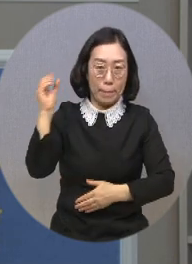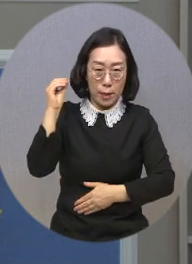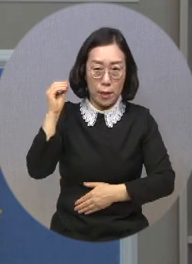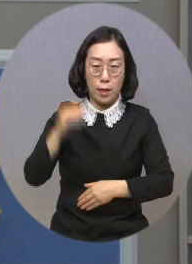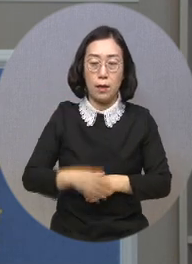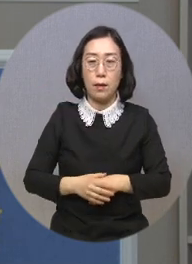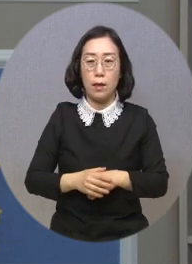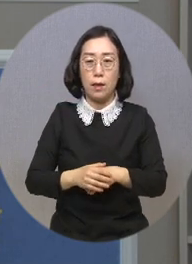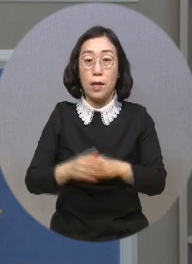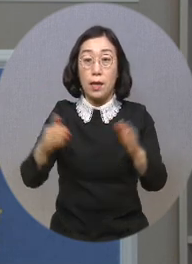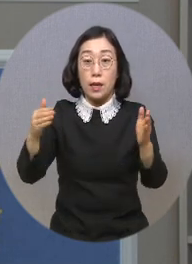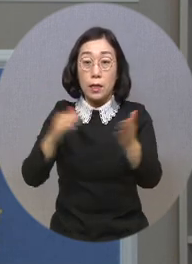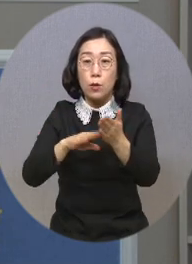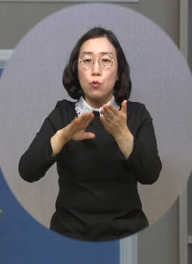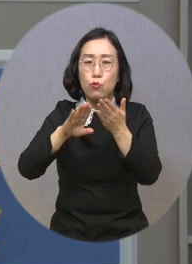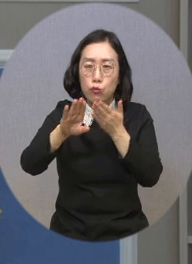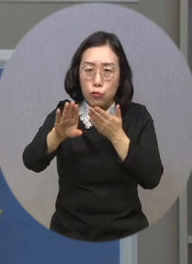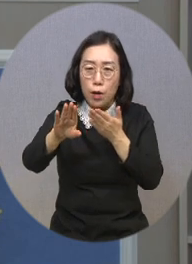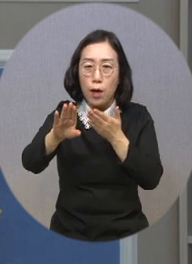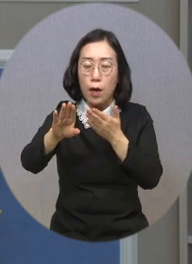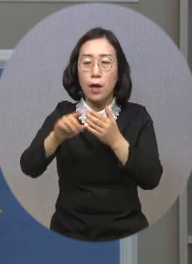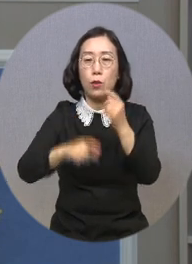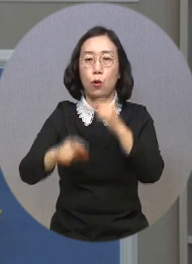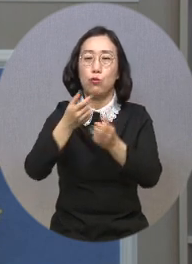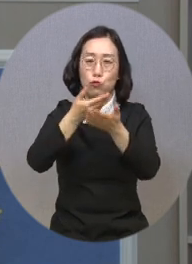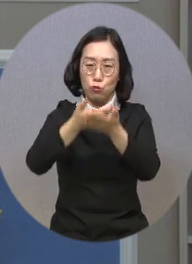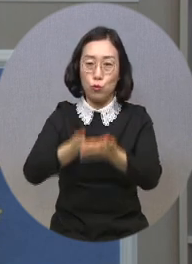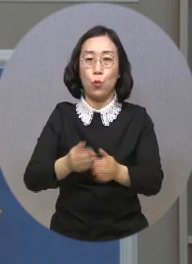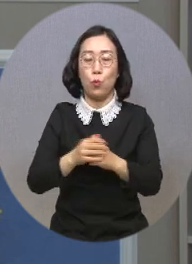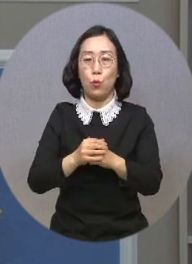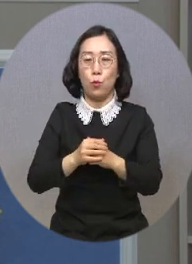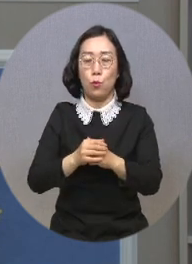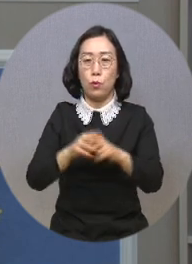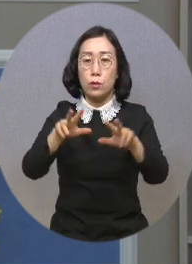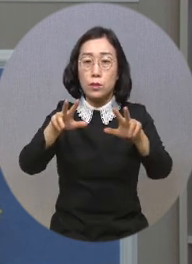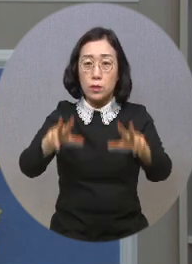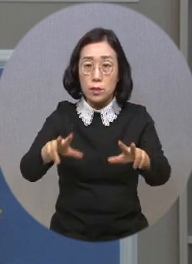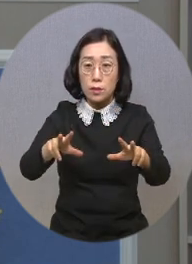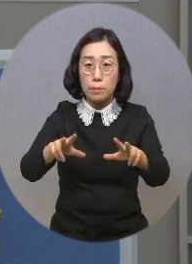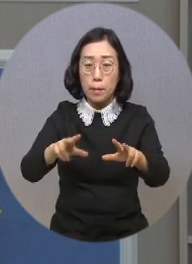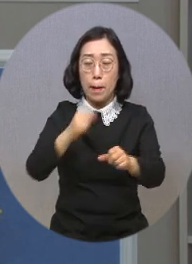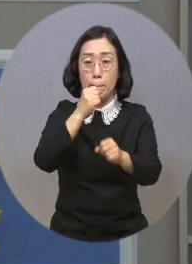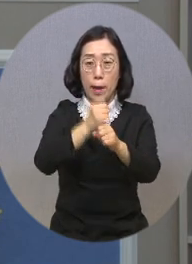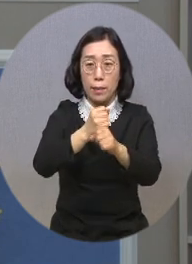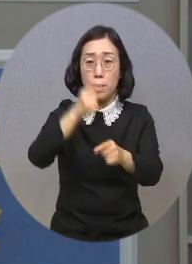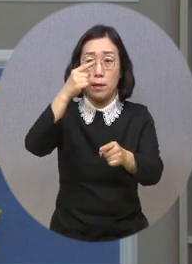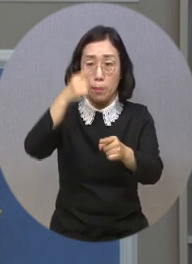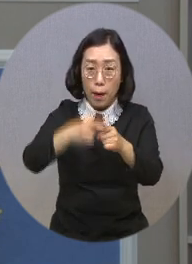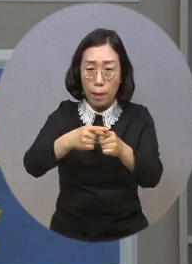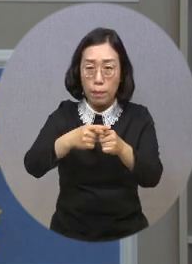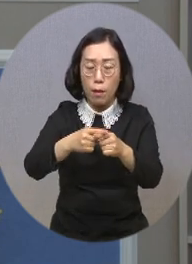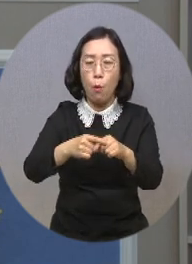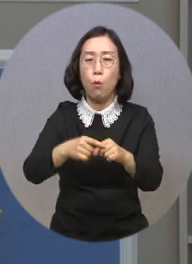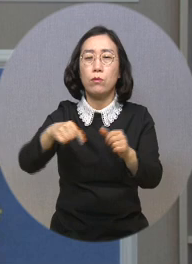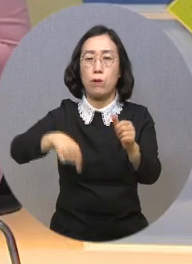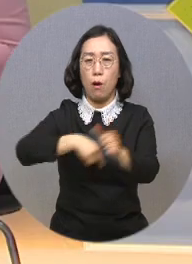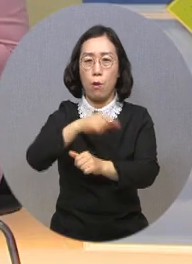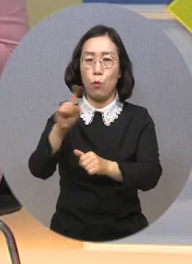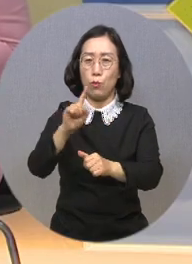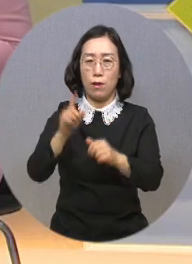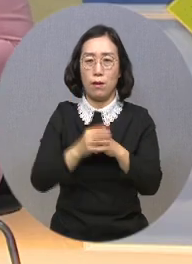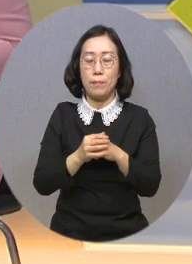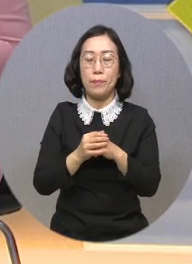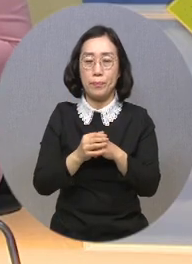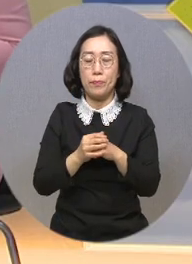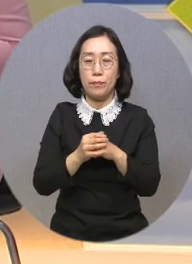사후 관리가 중요하다라고 말씀하신 적이 있어요. 네, 그렇습니다. 사후 관리가 지금 안 되고 있는데 네. 혹시 되고 계신가요, 혹시?